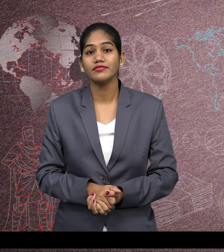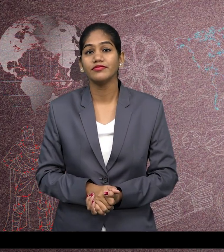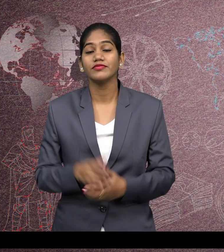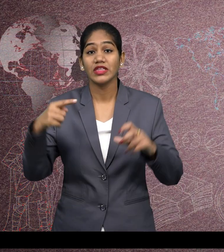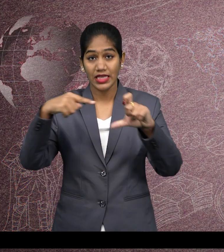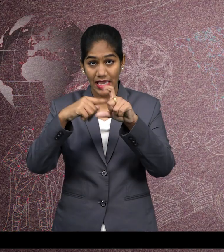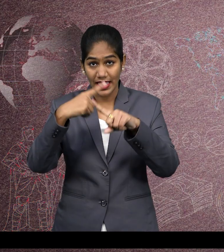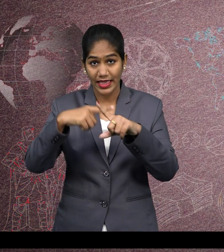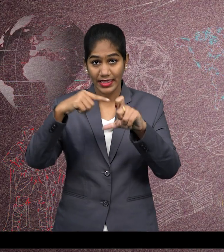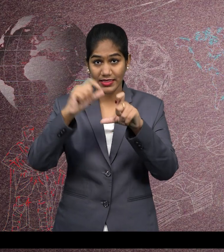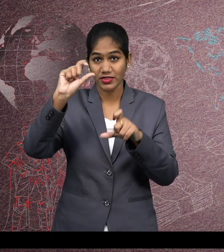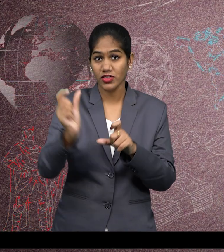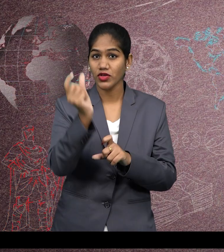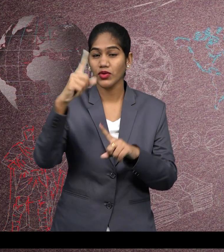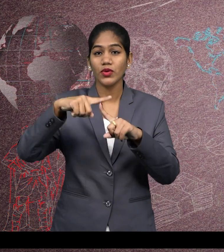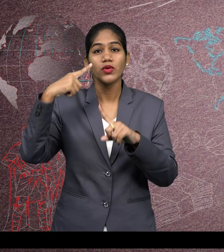कार्यकारी